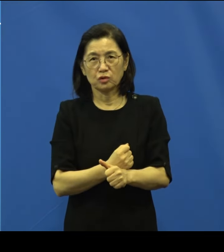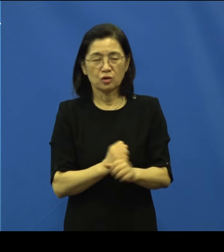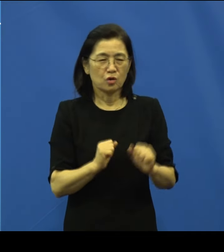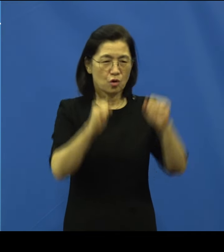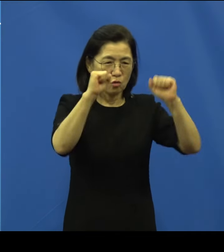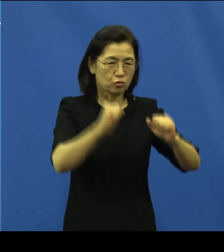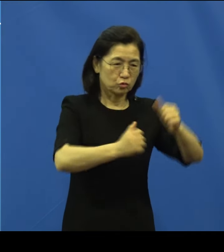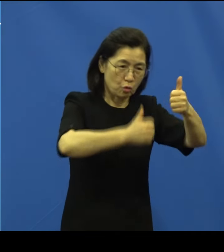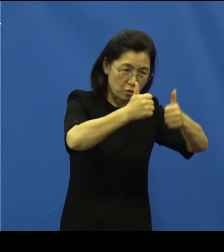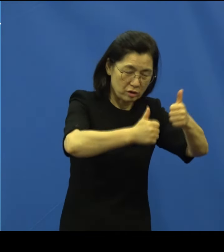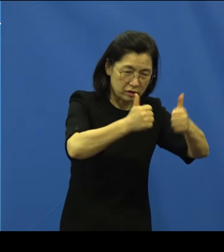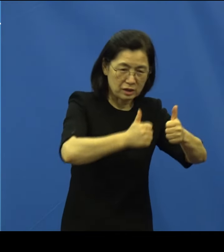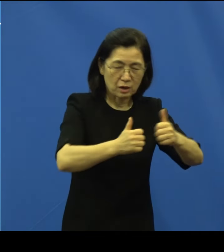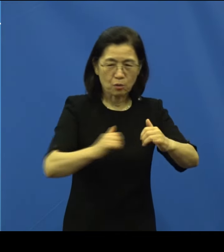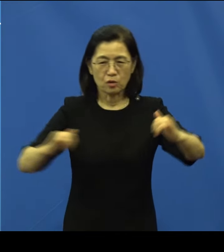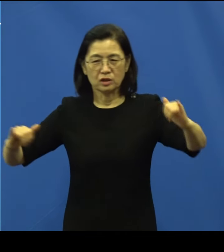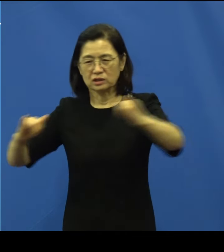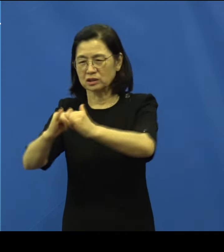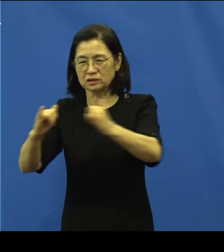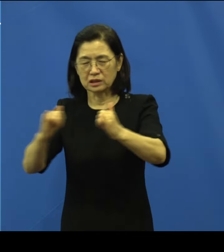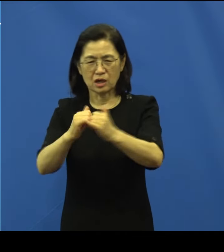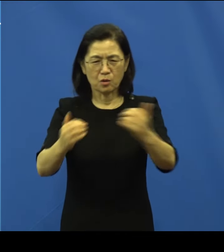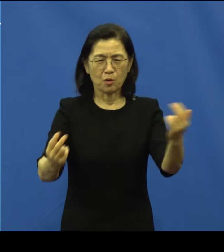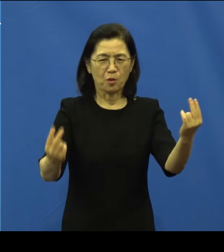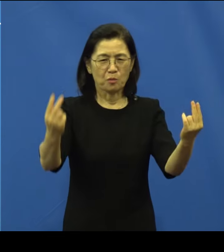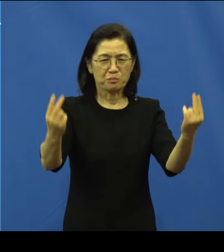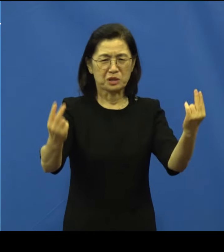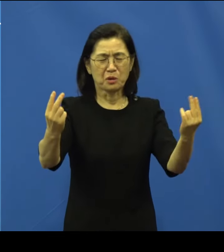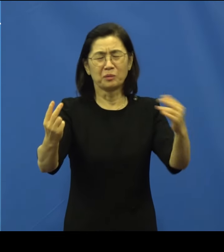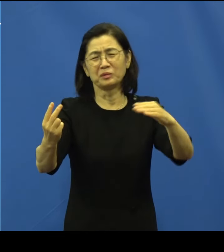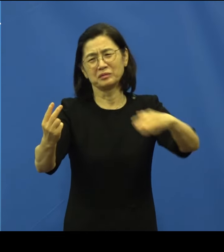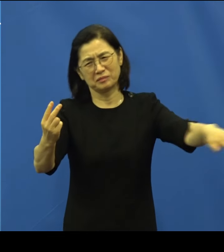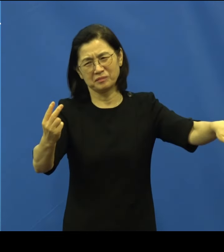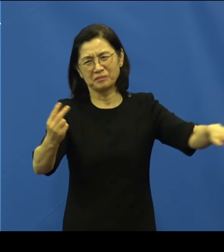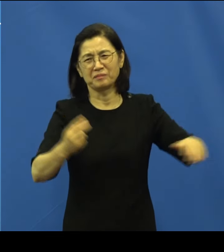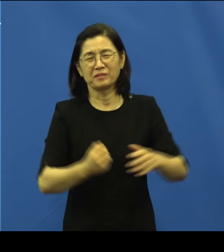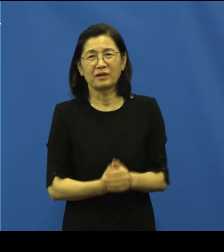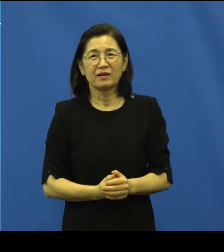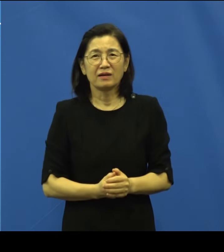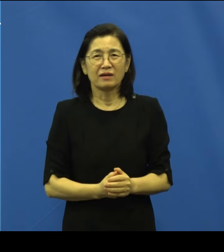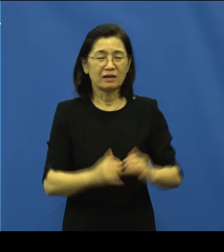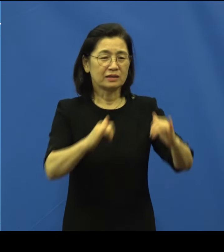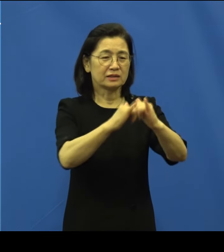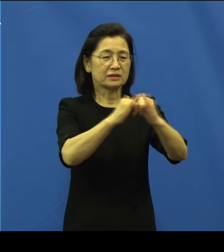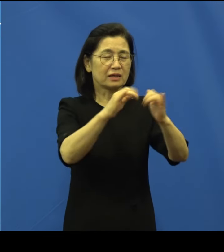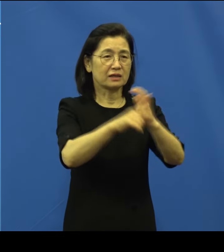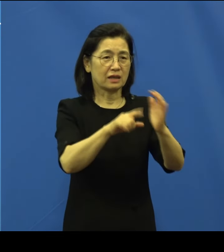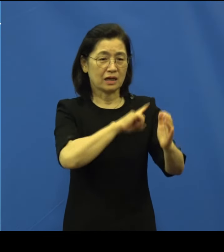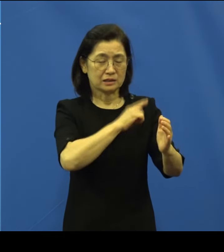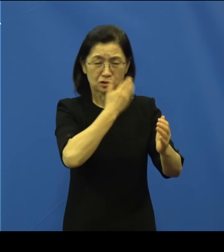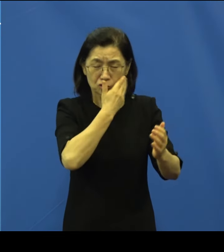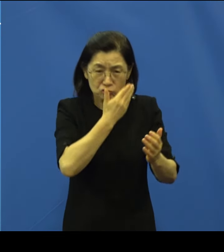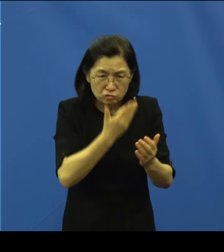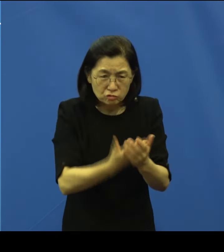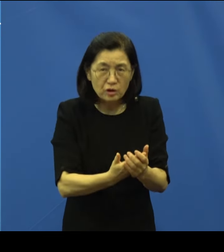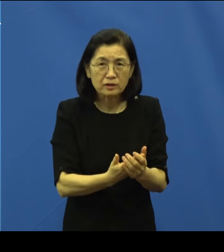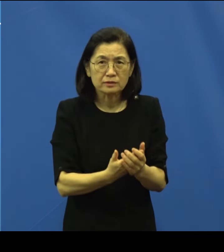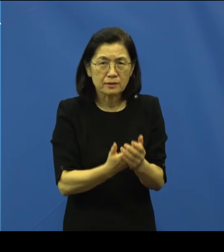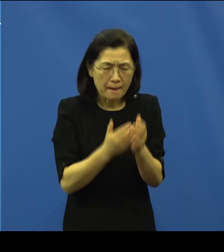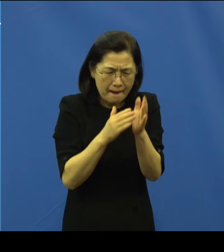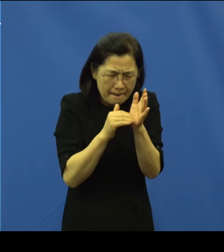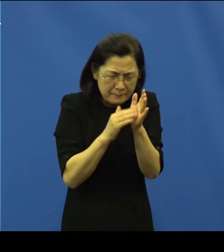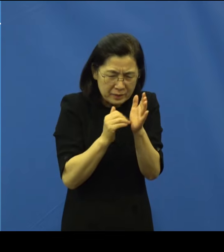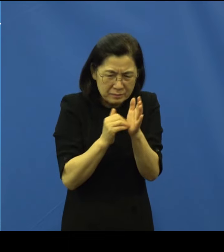되죠. 예. 자, 이 전쟁에서 중요한 것은 정보전입니다. 첩보전이라고도 하죠.